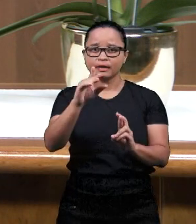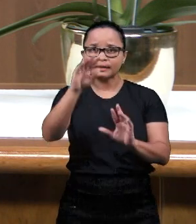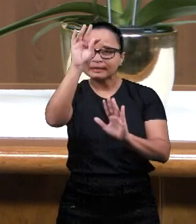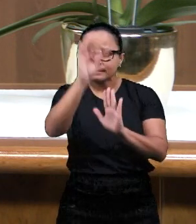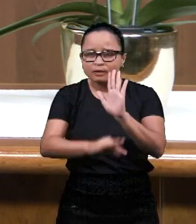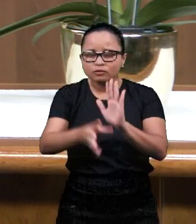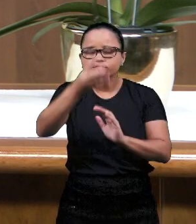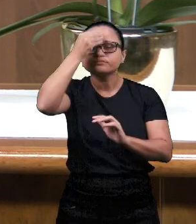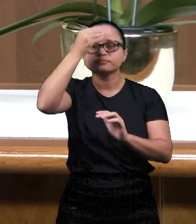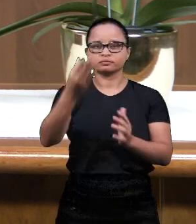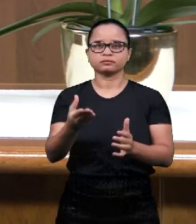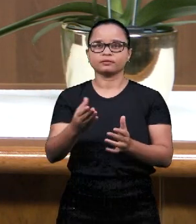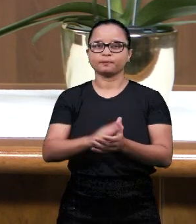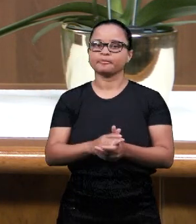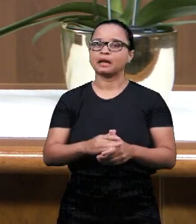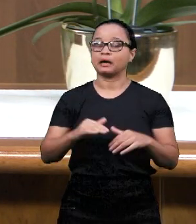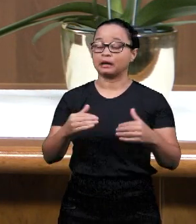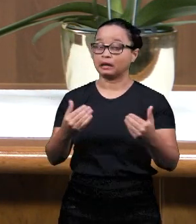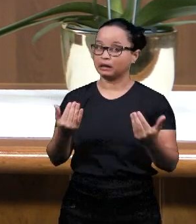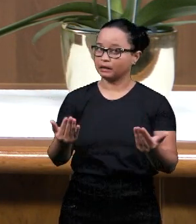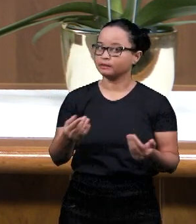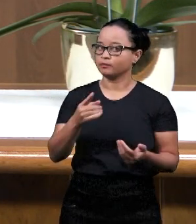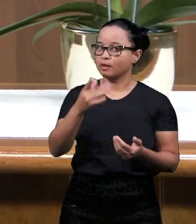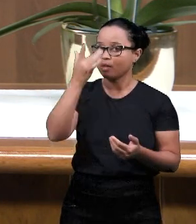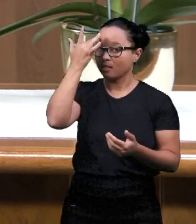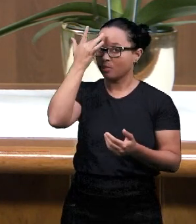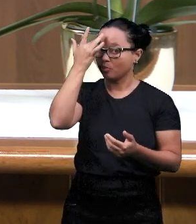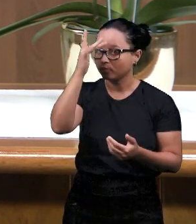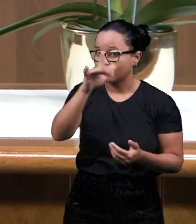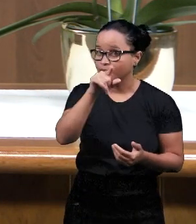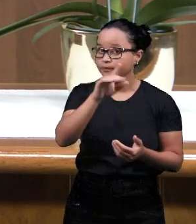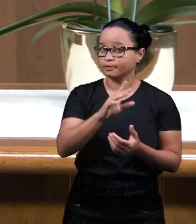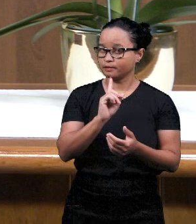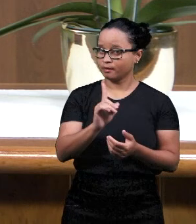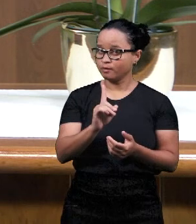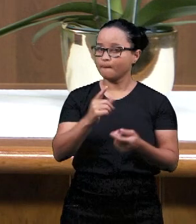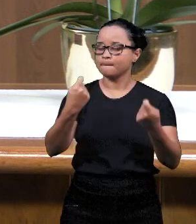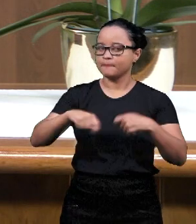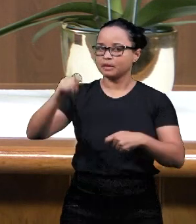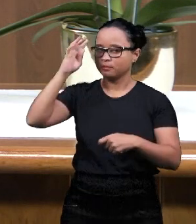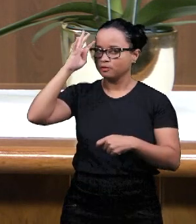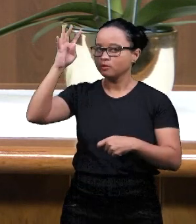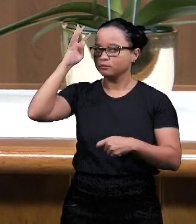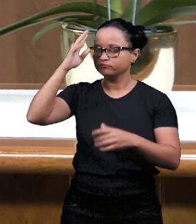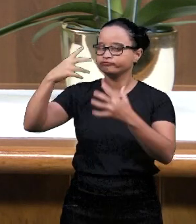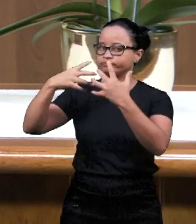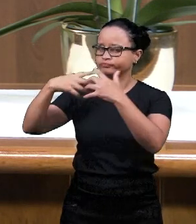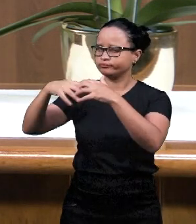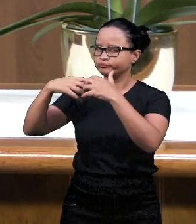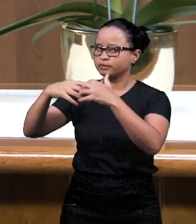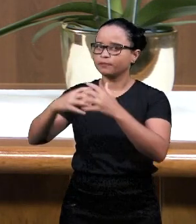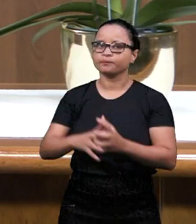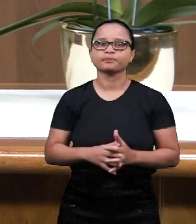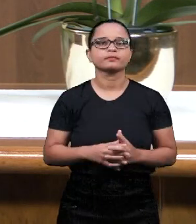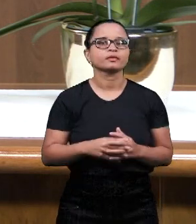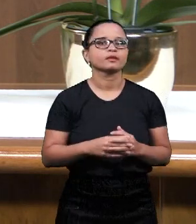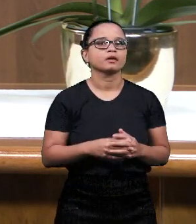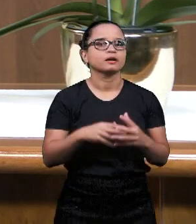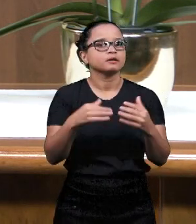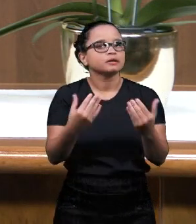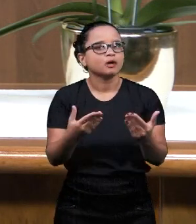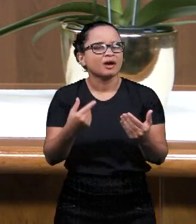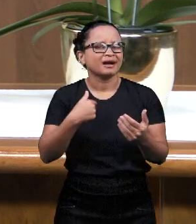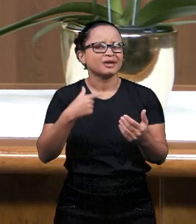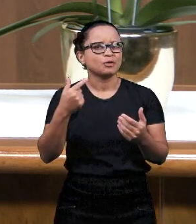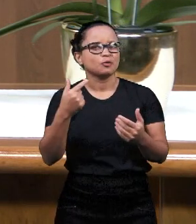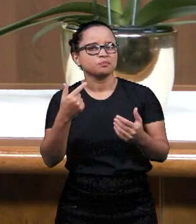Si vous ne savez pas cette réponse maintenant, je vais attirer à une pensée. Ah, je ne me